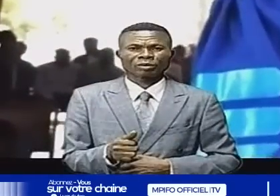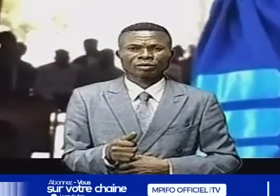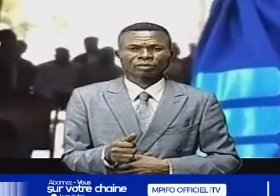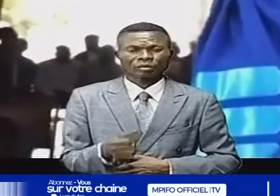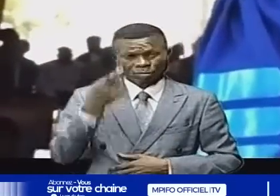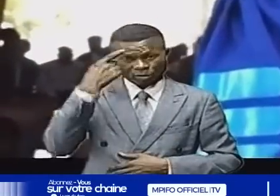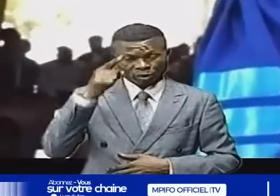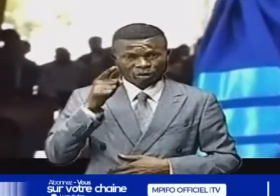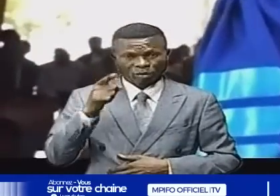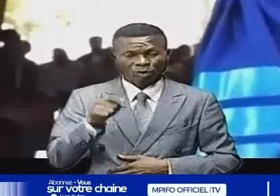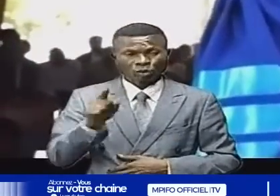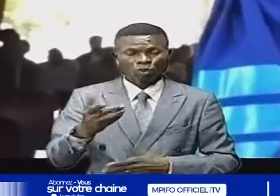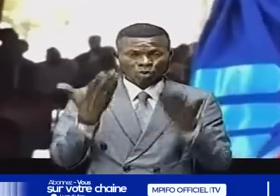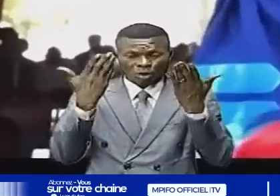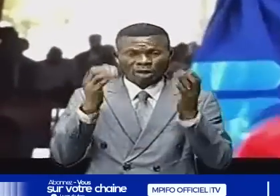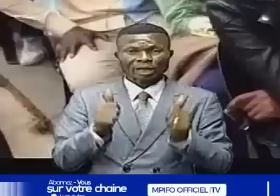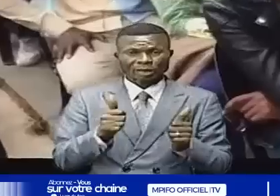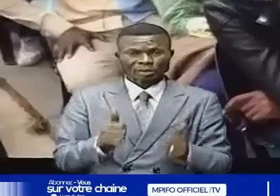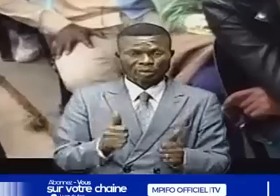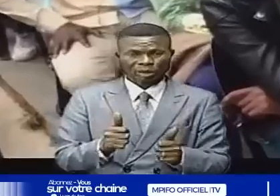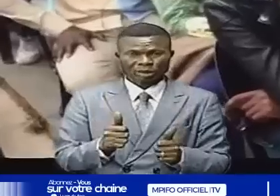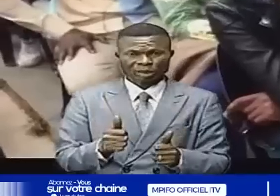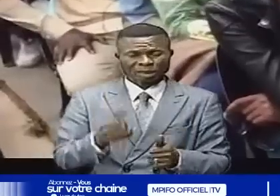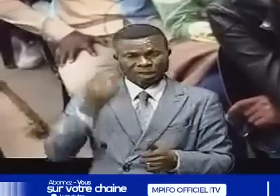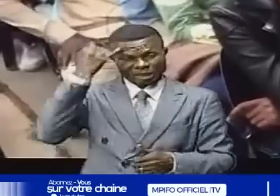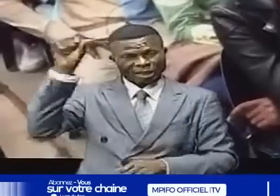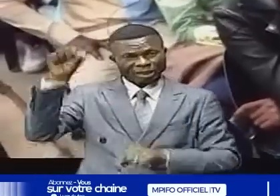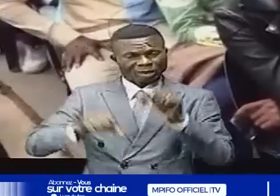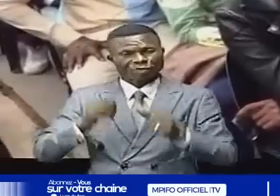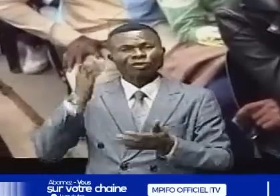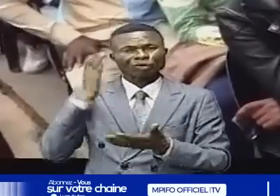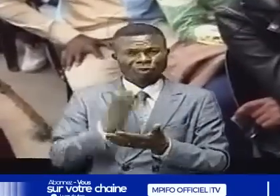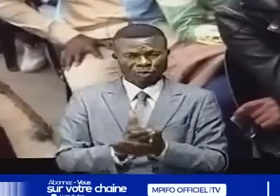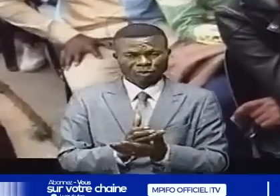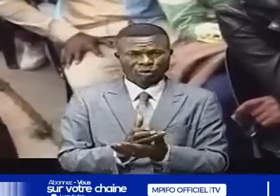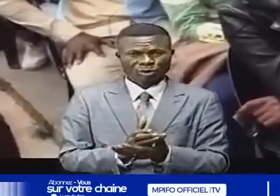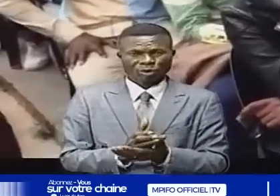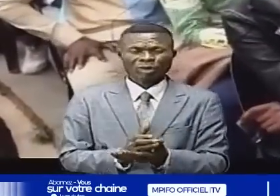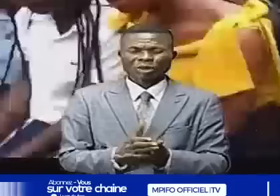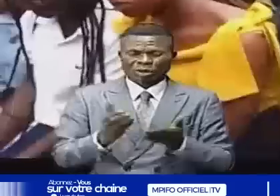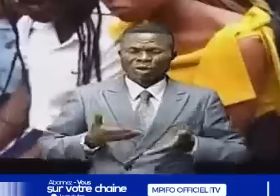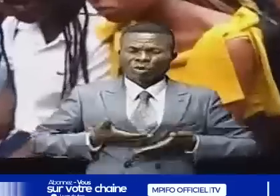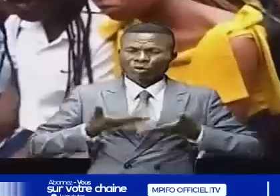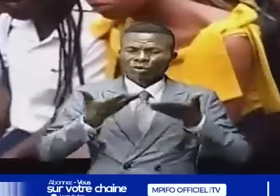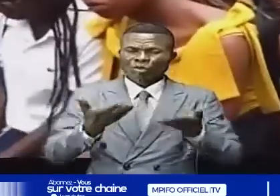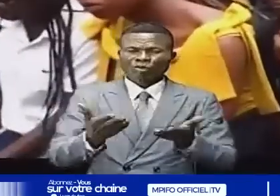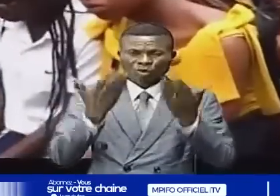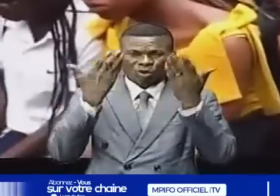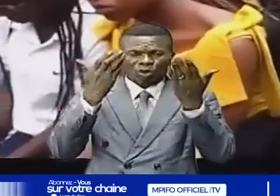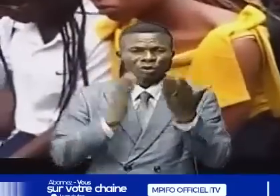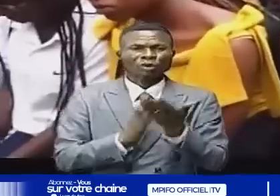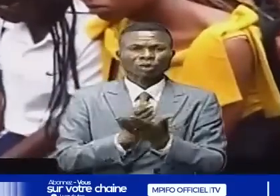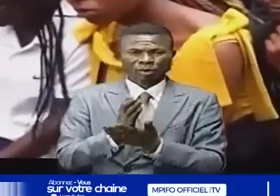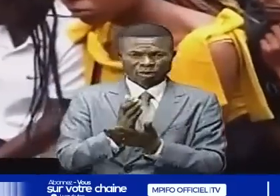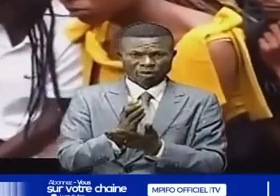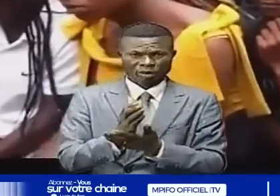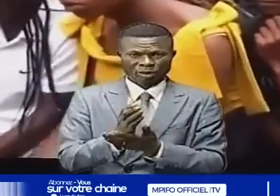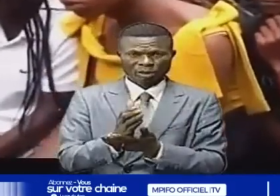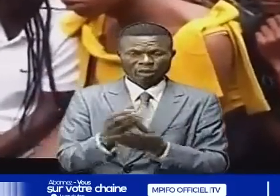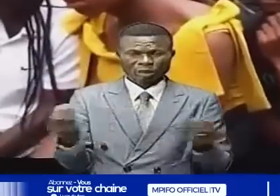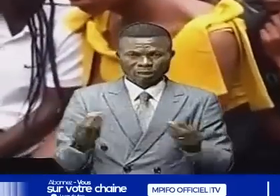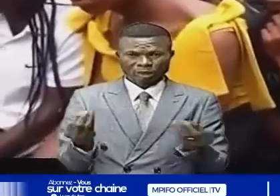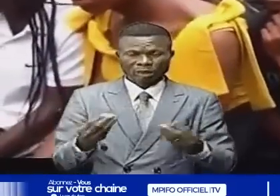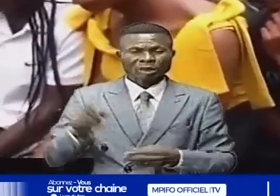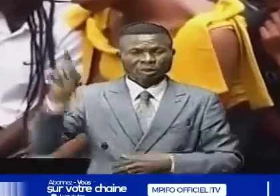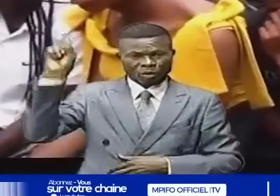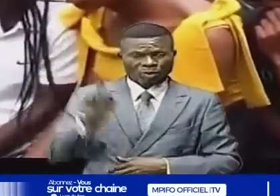que nous puissions balayer cette antivaleur et que les choses sérieuses continuent à se faire. On ne va pas dire qu'il faut